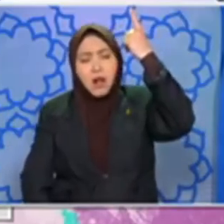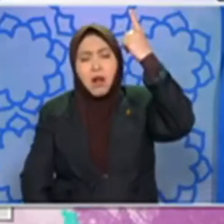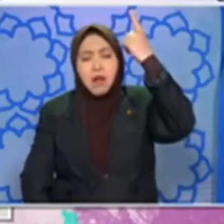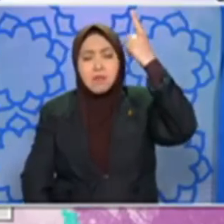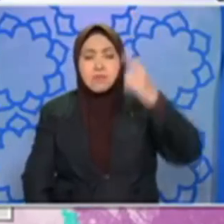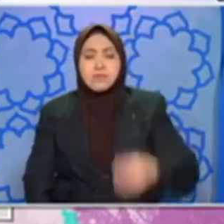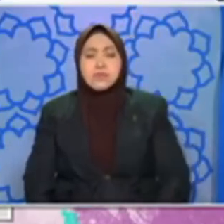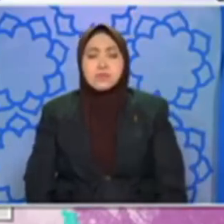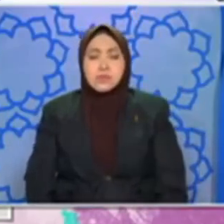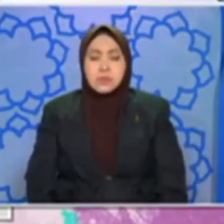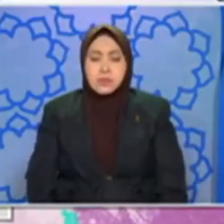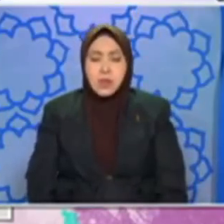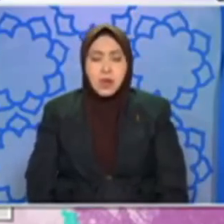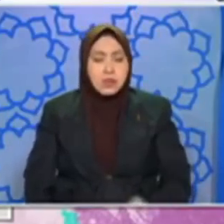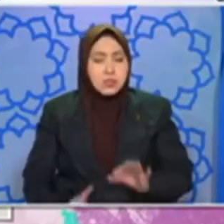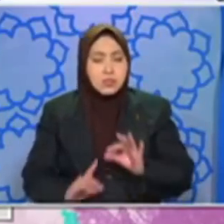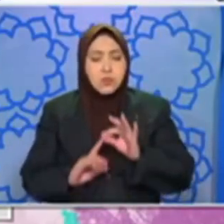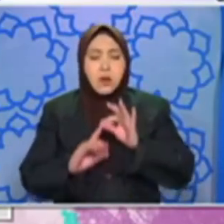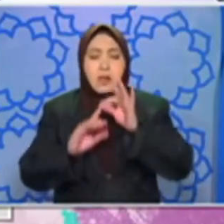بالحق